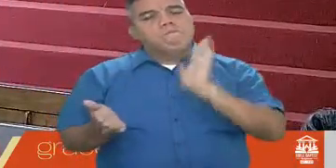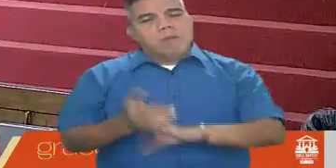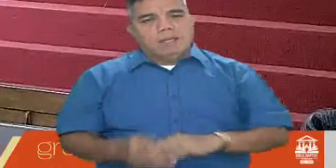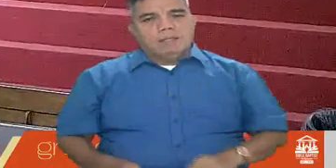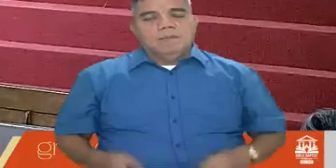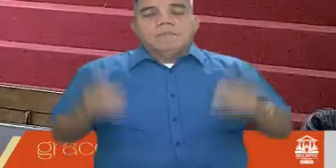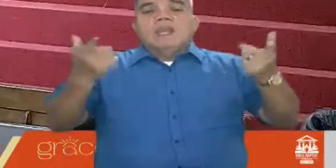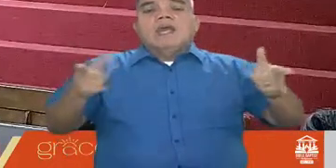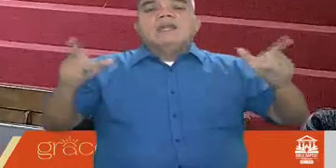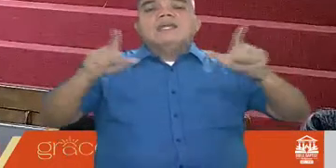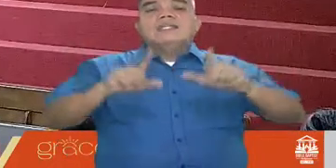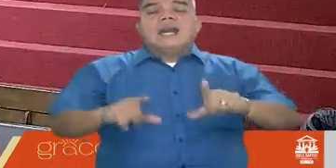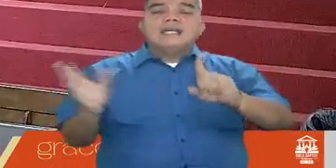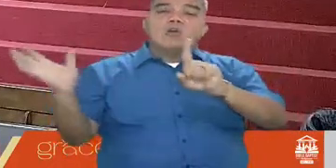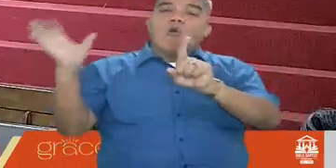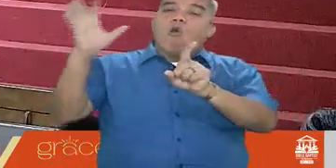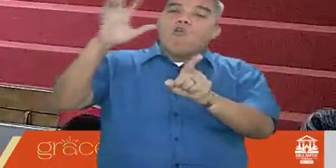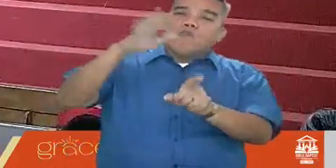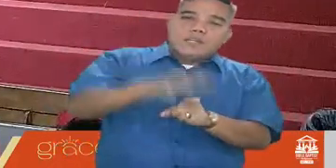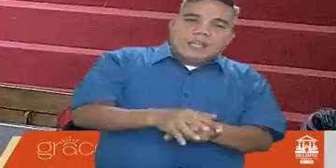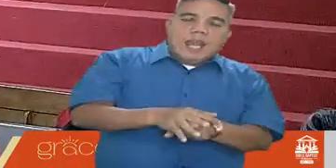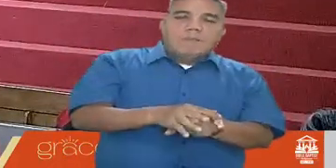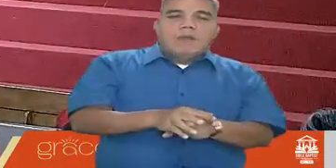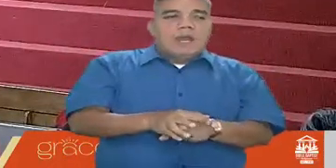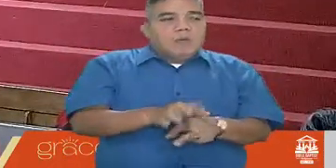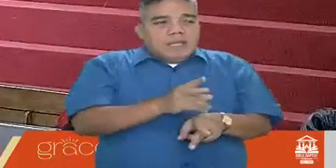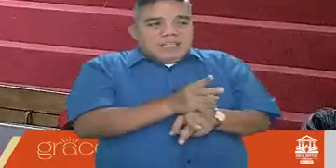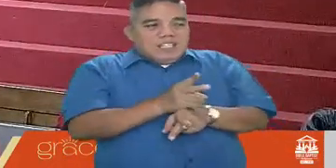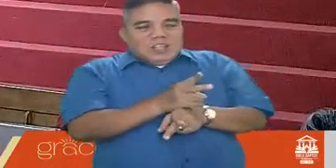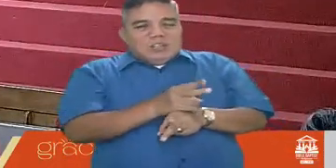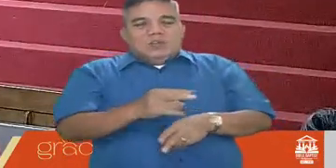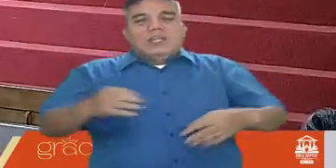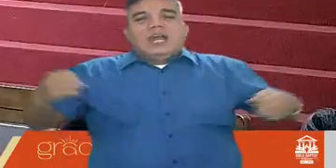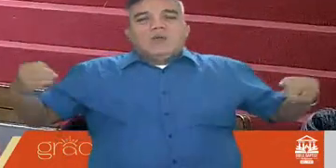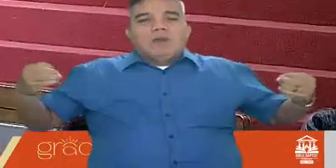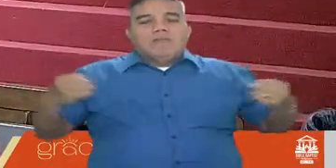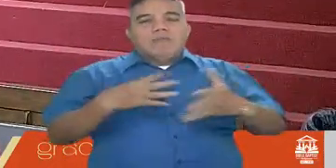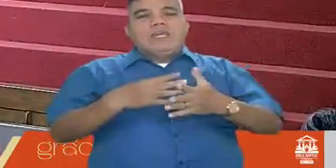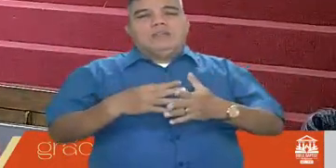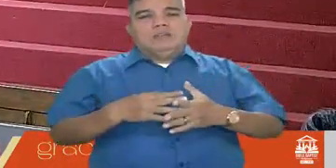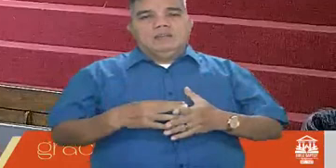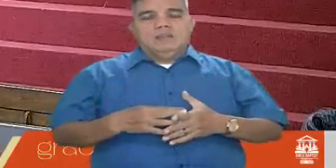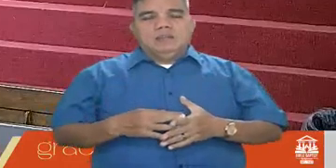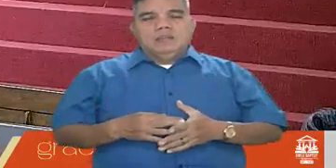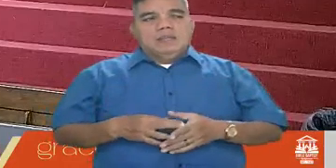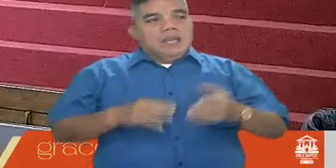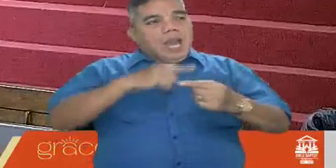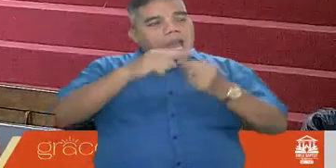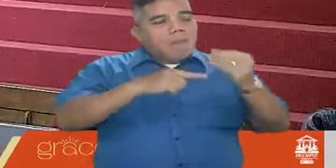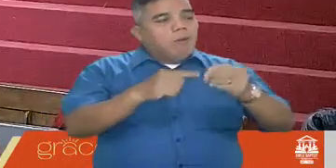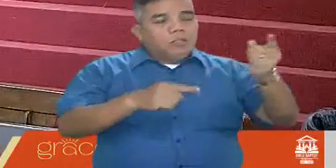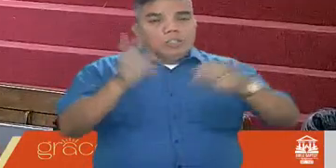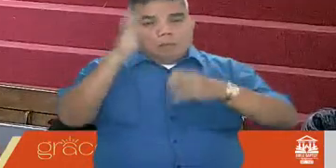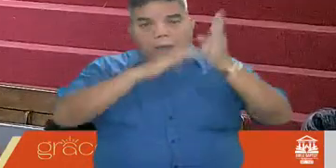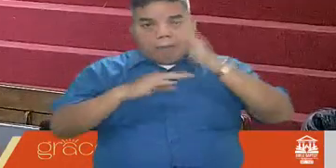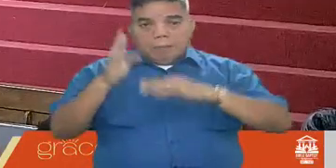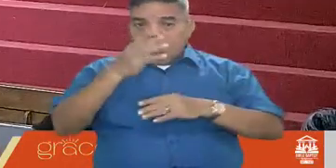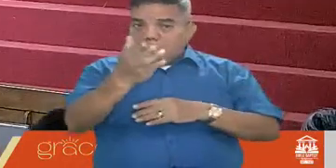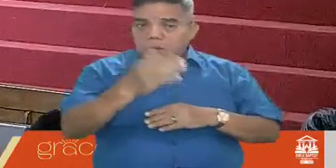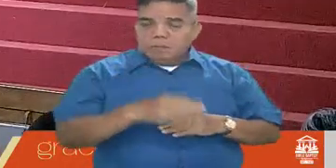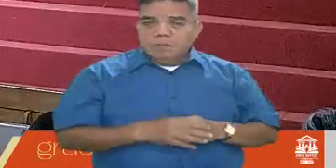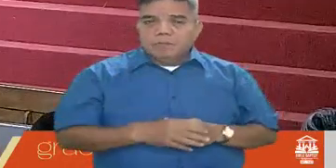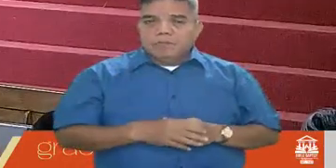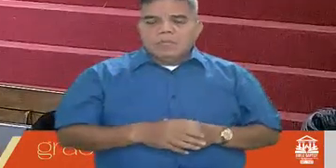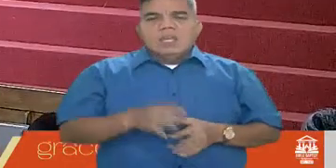good. Let us overcome our insecurities and our fear in regard to this matter. Mayingon